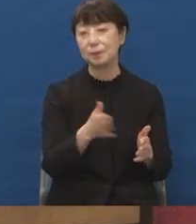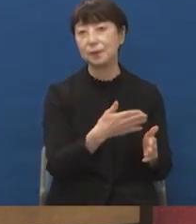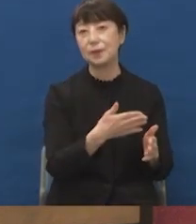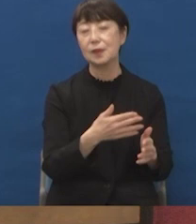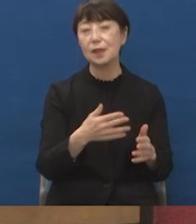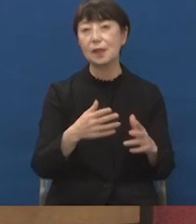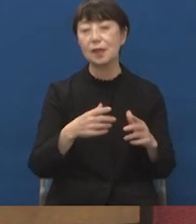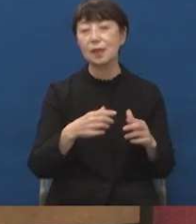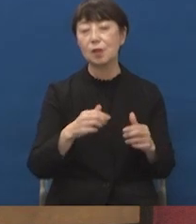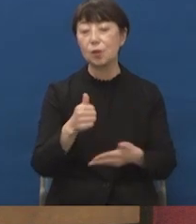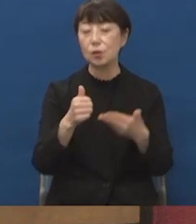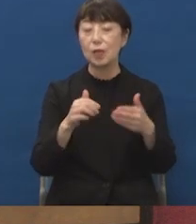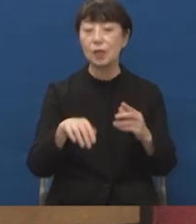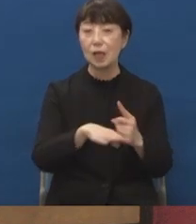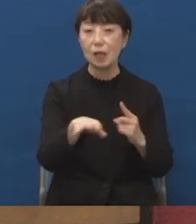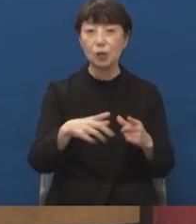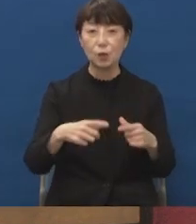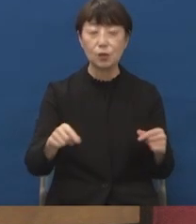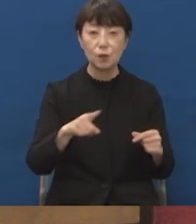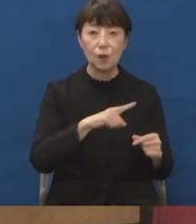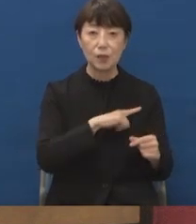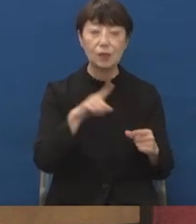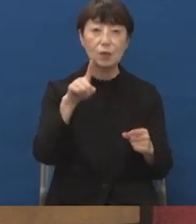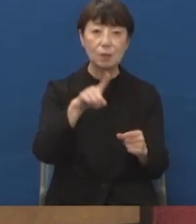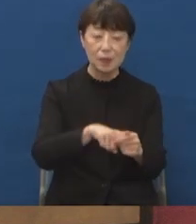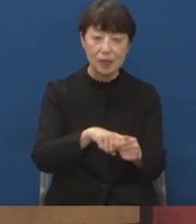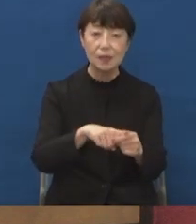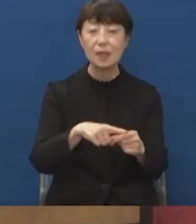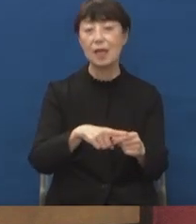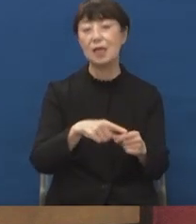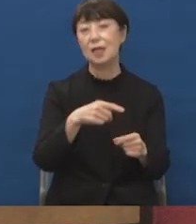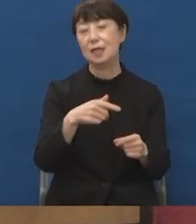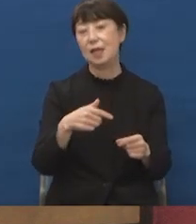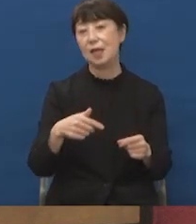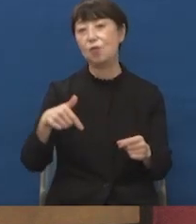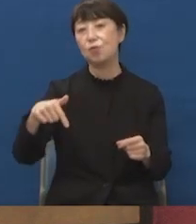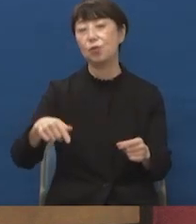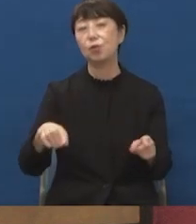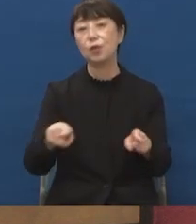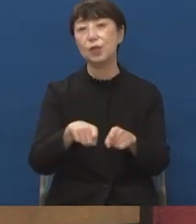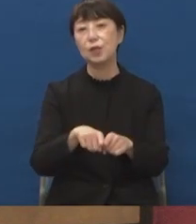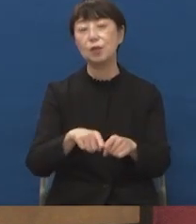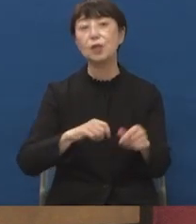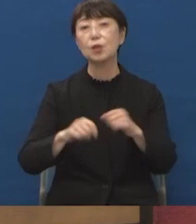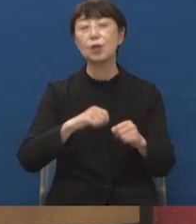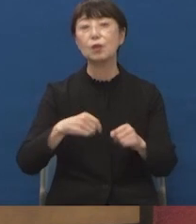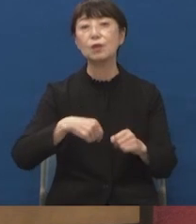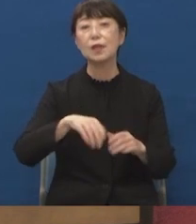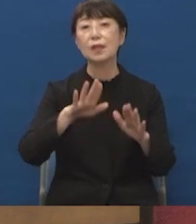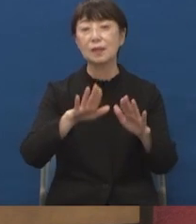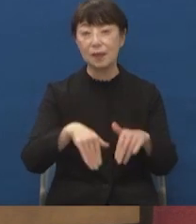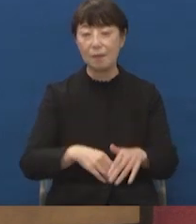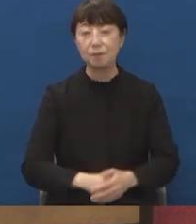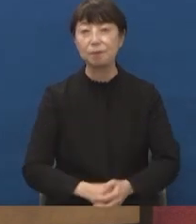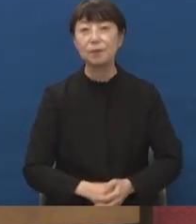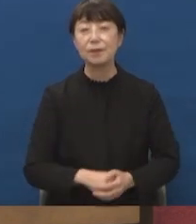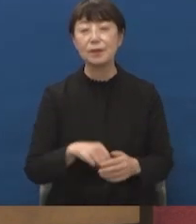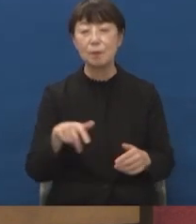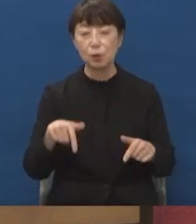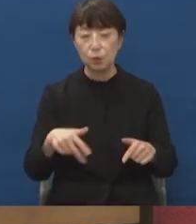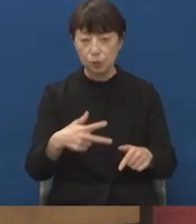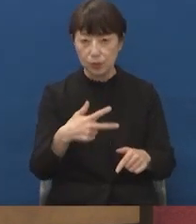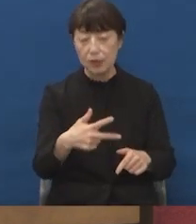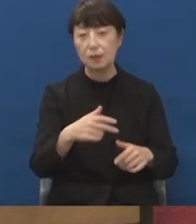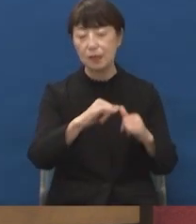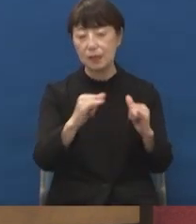指し、京都府とも連携をし、取り組みを進めてこられました。しかし、人口減少に伴って、本市においては合